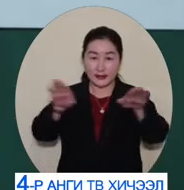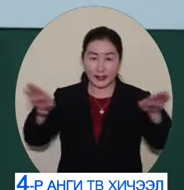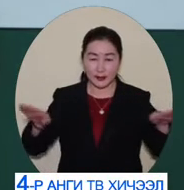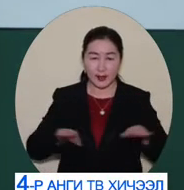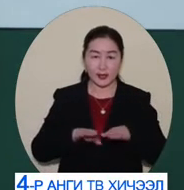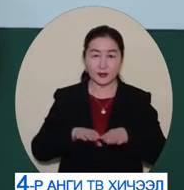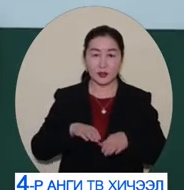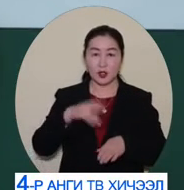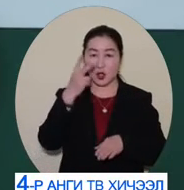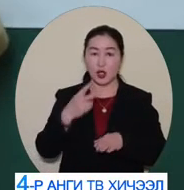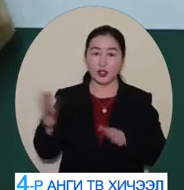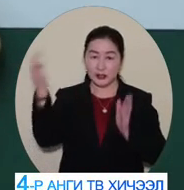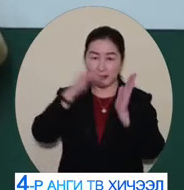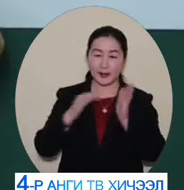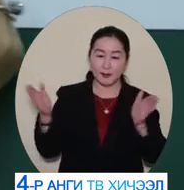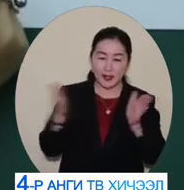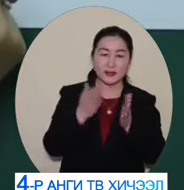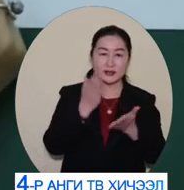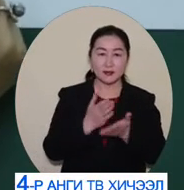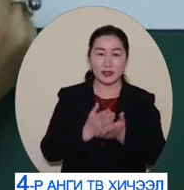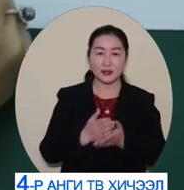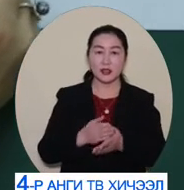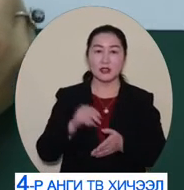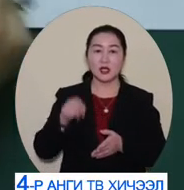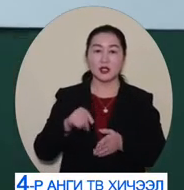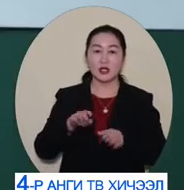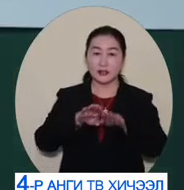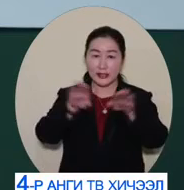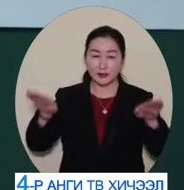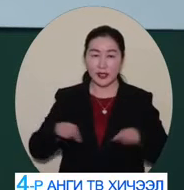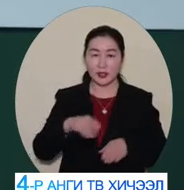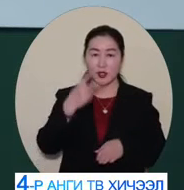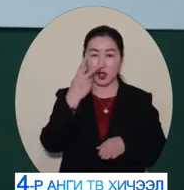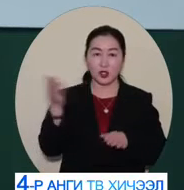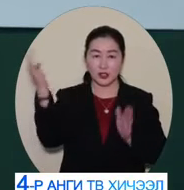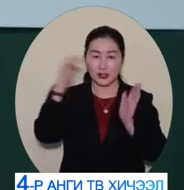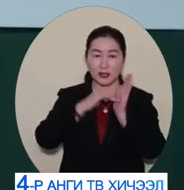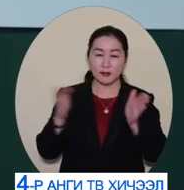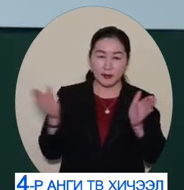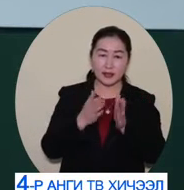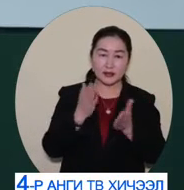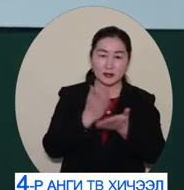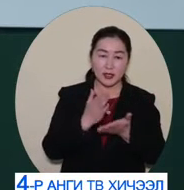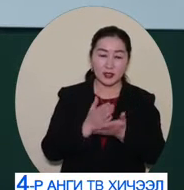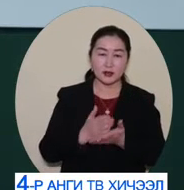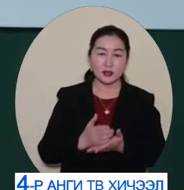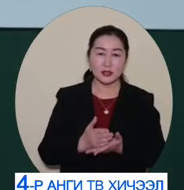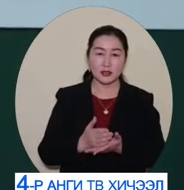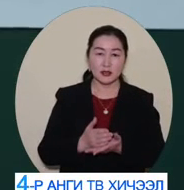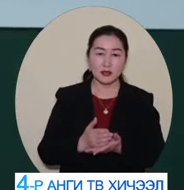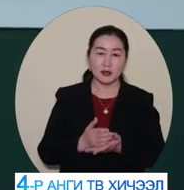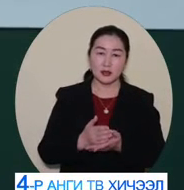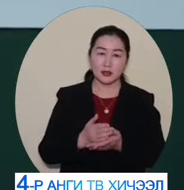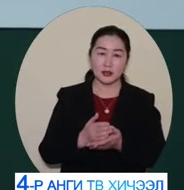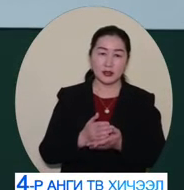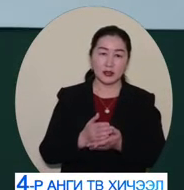12 квадрат сантиметр. За талбай маань муу